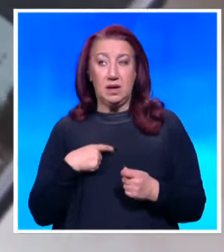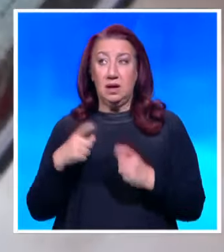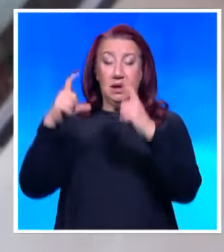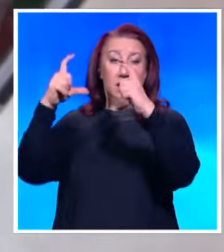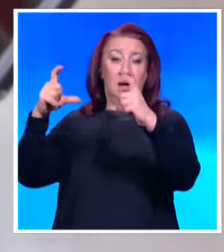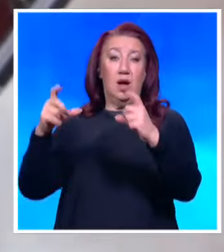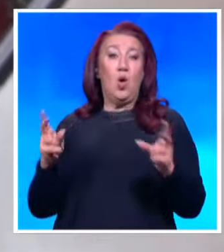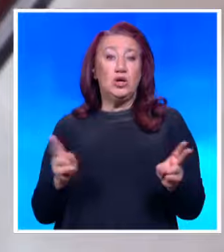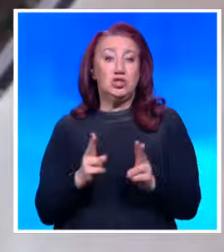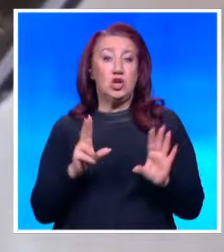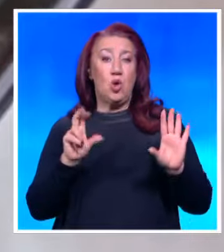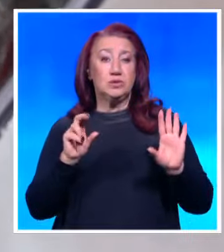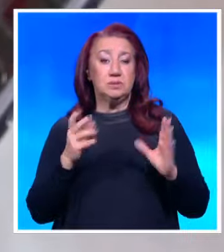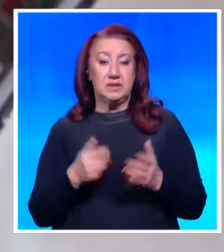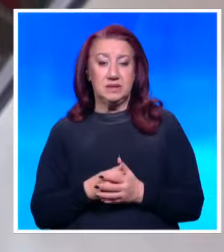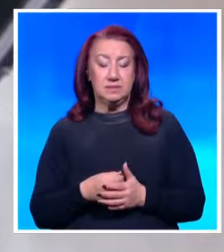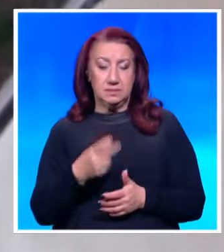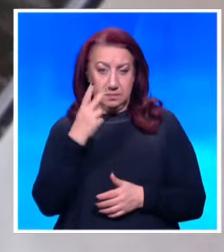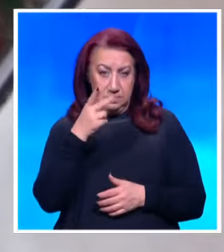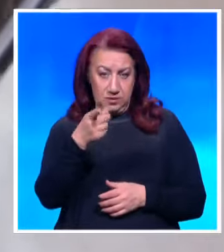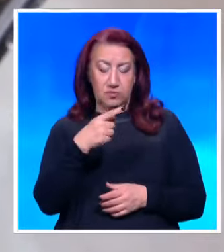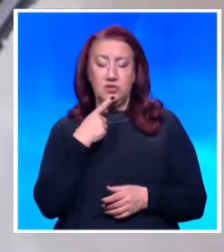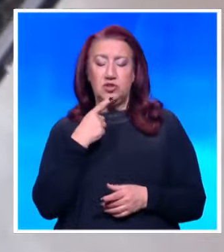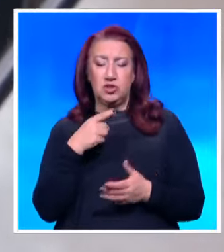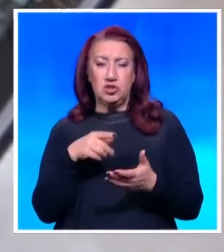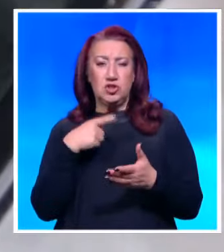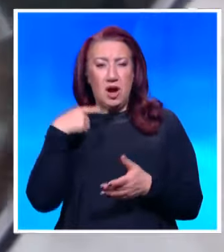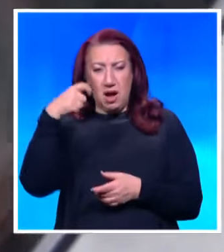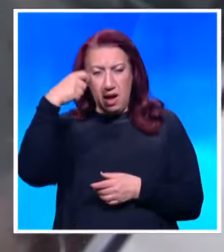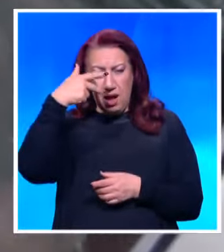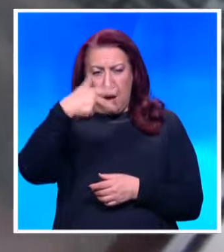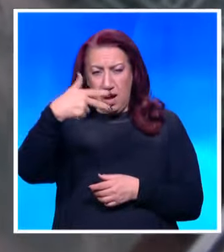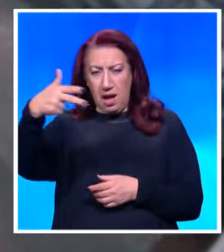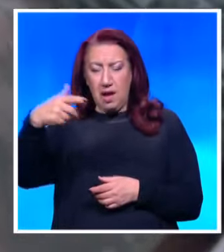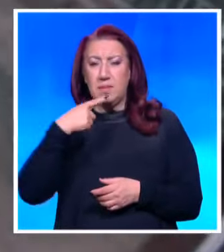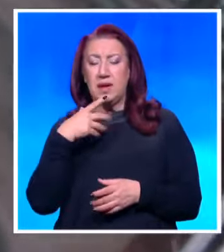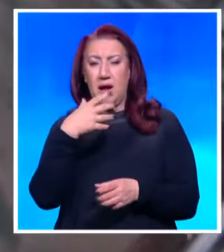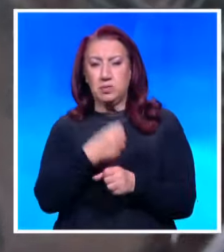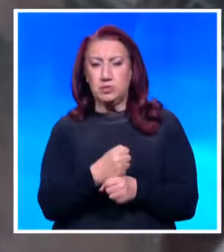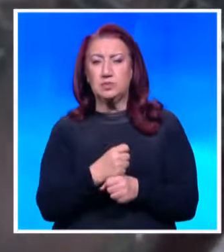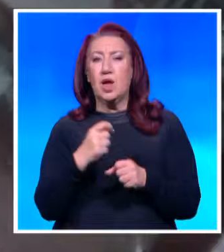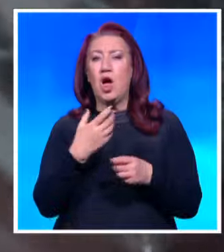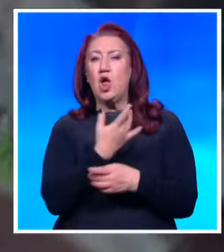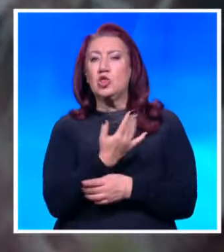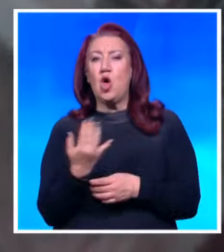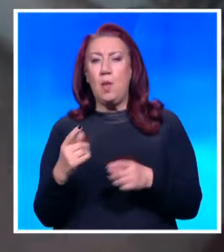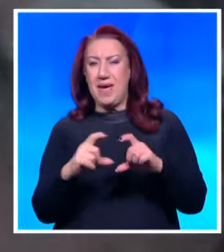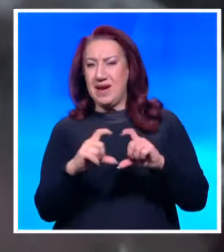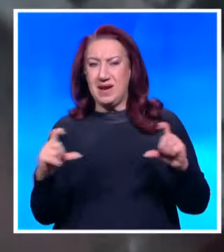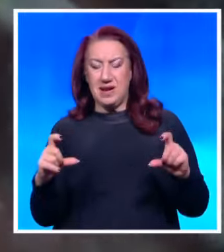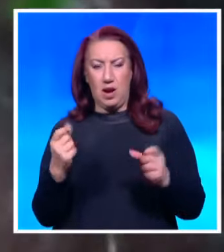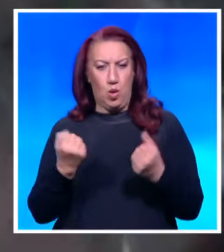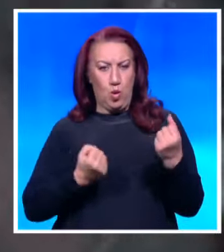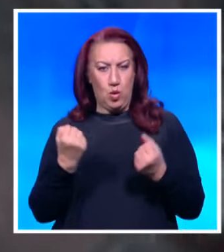как самото техническо средство разпознава всеки един регистрационен номер на преминалите автомобили и